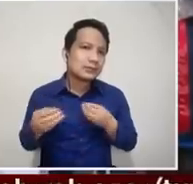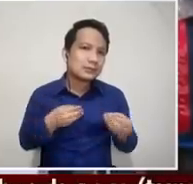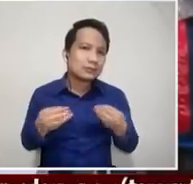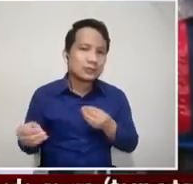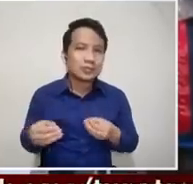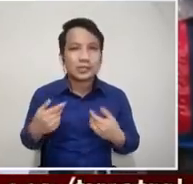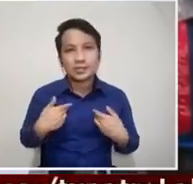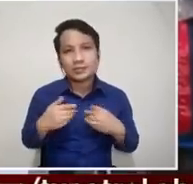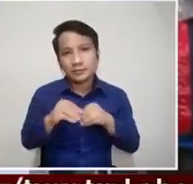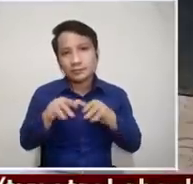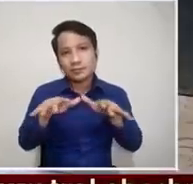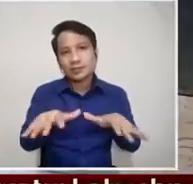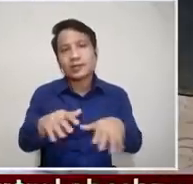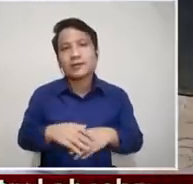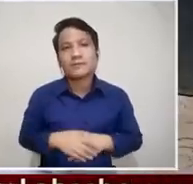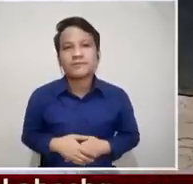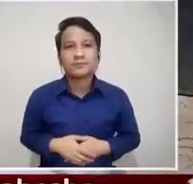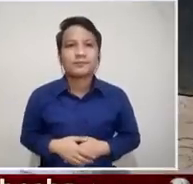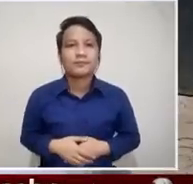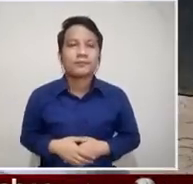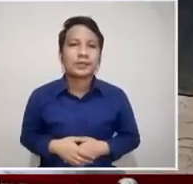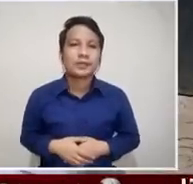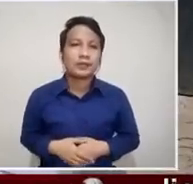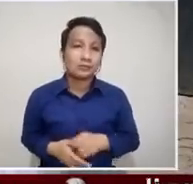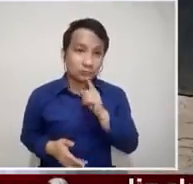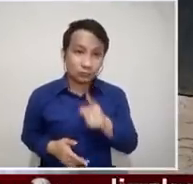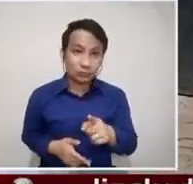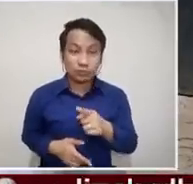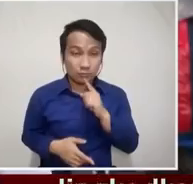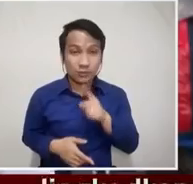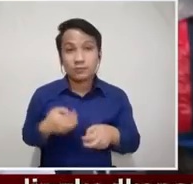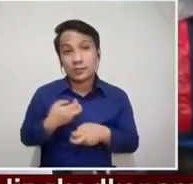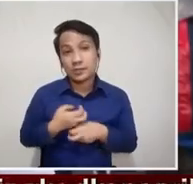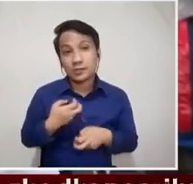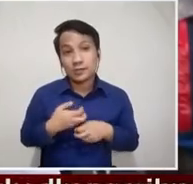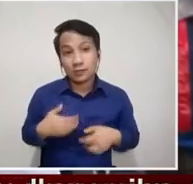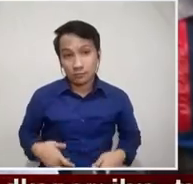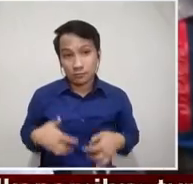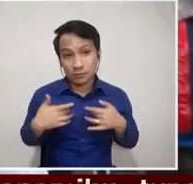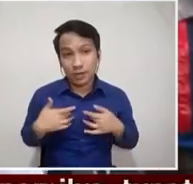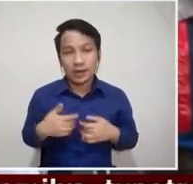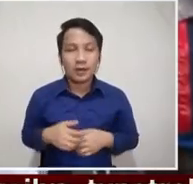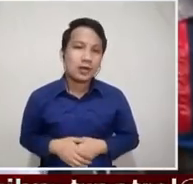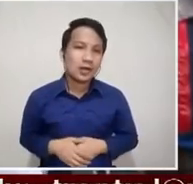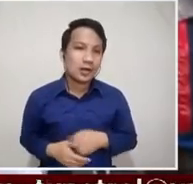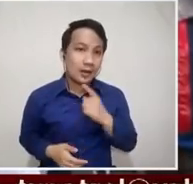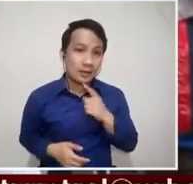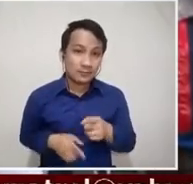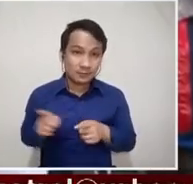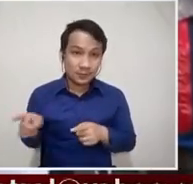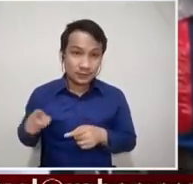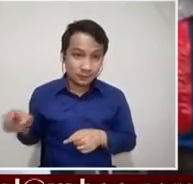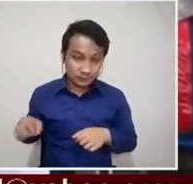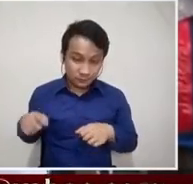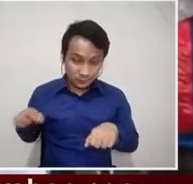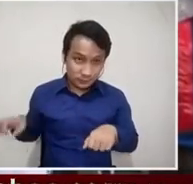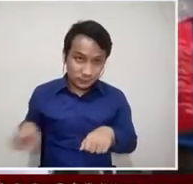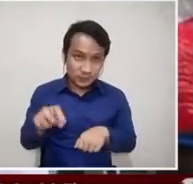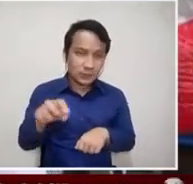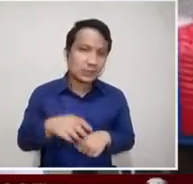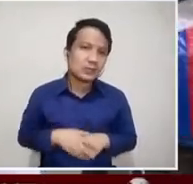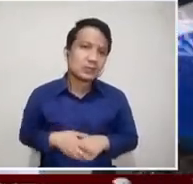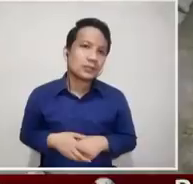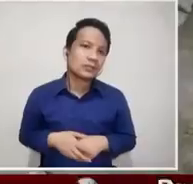po tayo na totoong mahirap po talaga ang buhay. Nung bumibiyahe na po sila, katakot-takot naman po